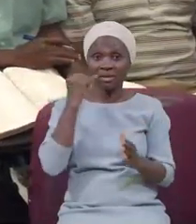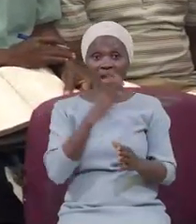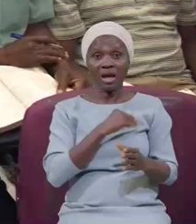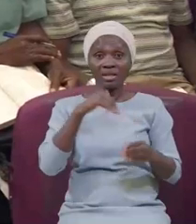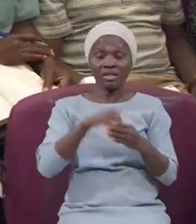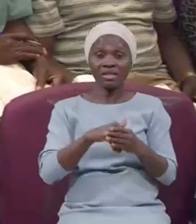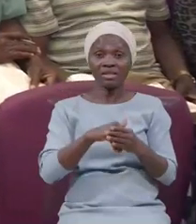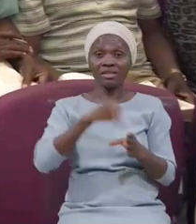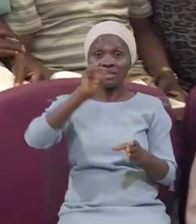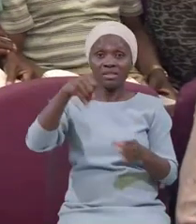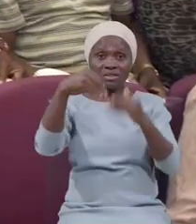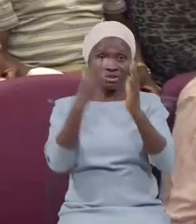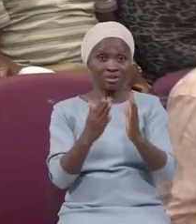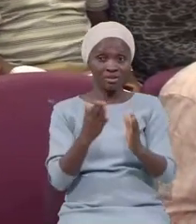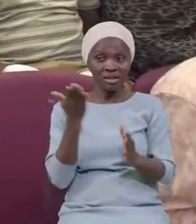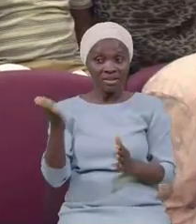à Jérusalem,